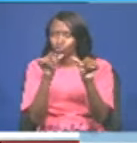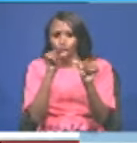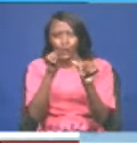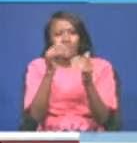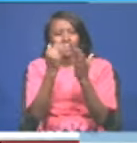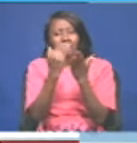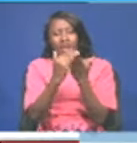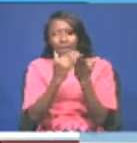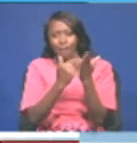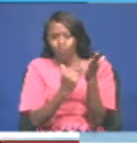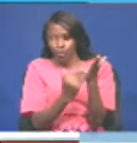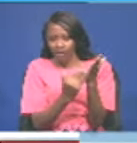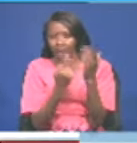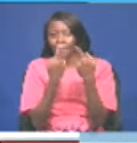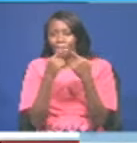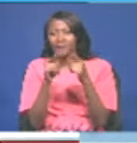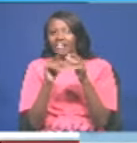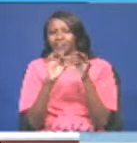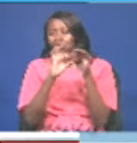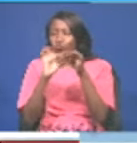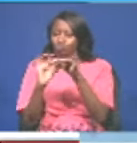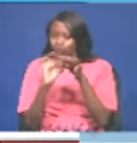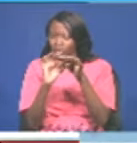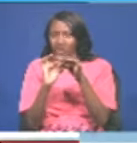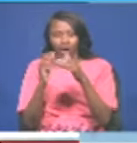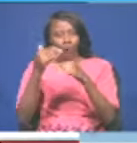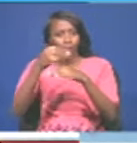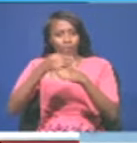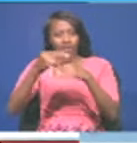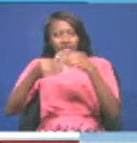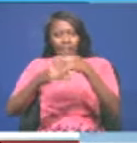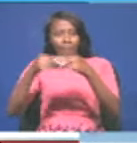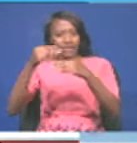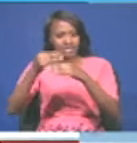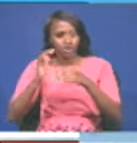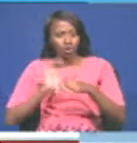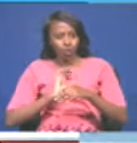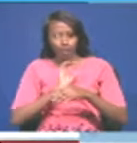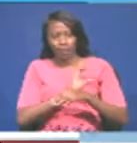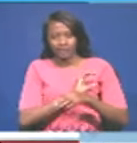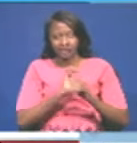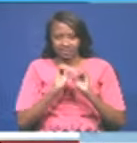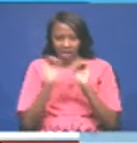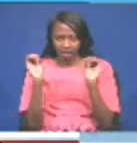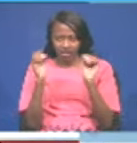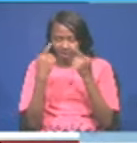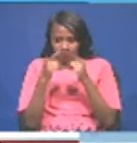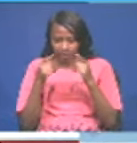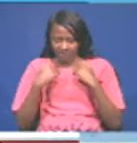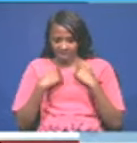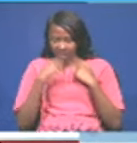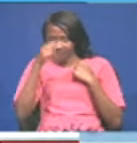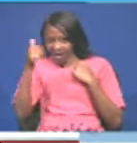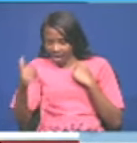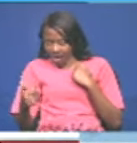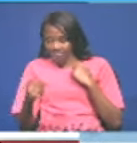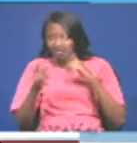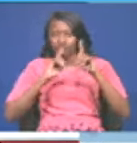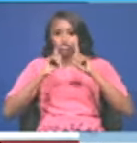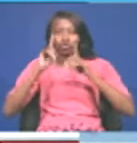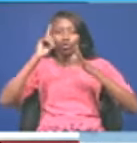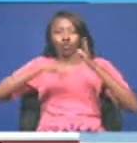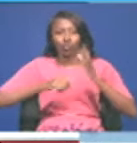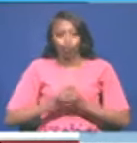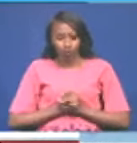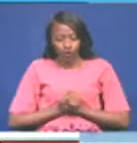ukosefu wa ushirikiano na wadau wa sekta ya ujenzi. Katibu katika Wizara ya Ujenzi na Uchukuzi Solomon Kitungu ameiagiza Halmashauri ya Kitaifa